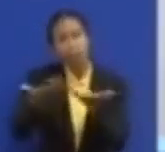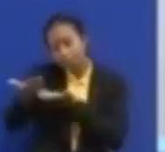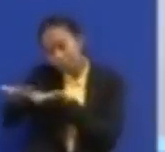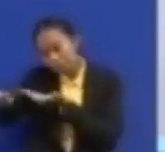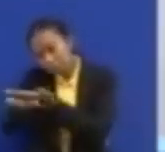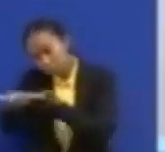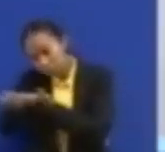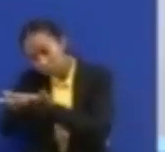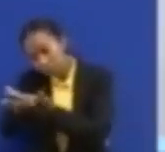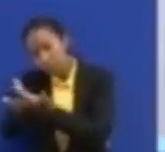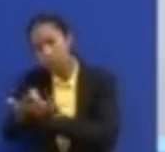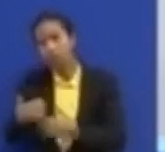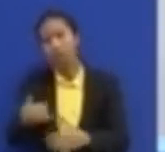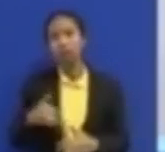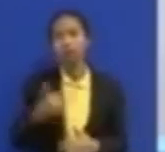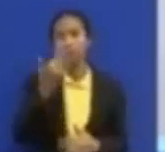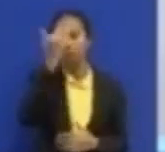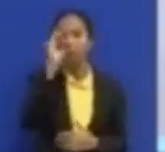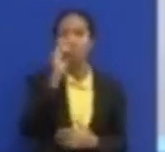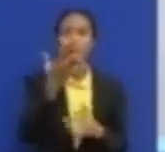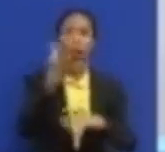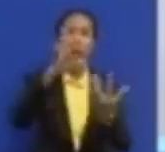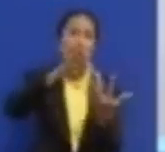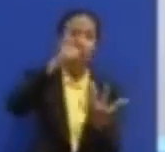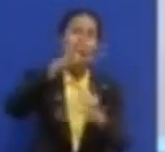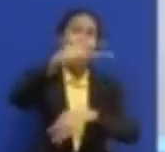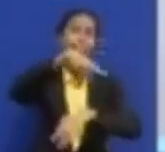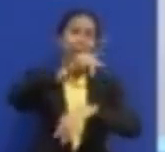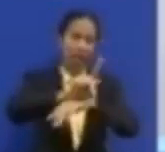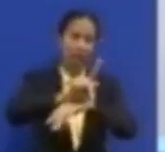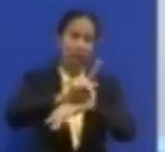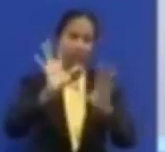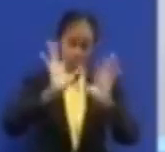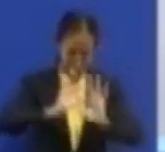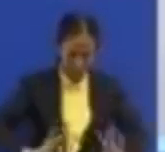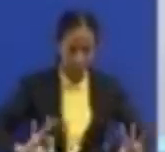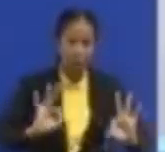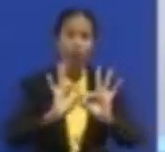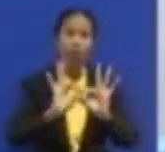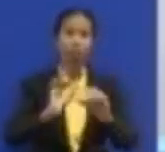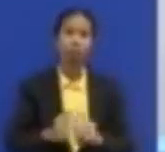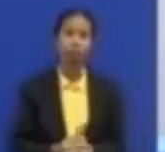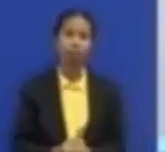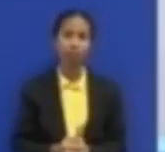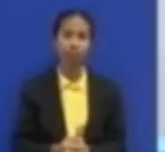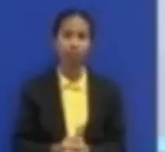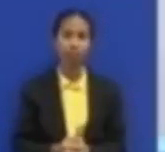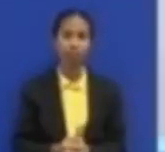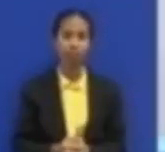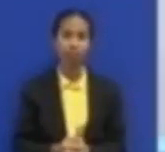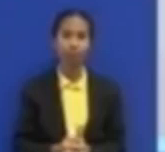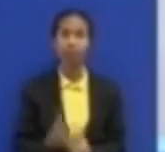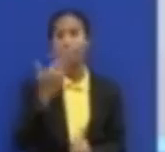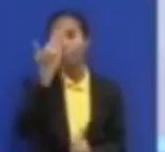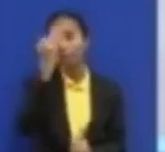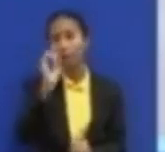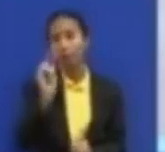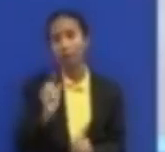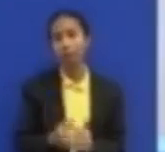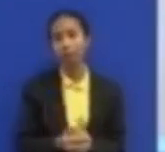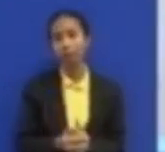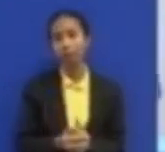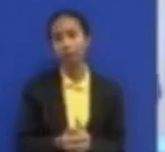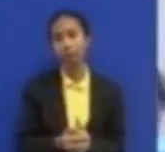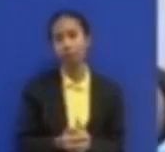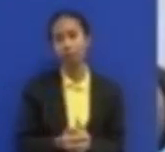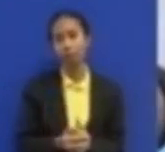การเลือกประธานรัฐสภาเนี่ยเป็นเรื่องที่สำคัญนะครับเพื่อไม่ให้สิ่งต่